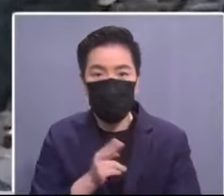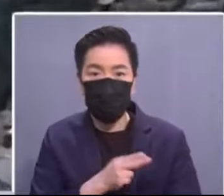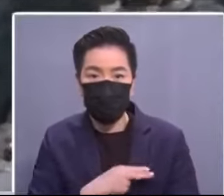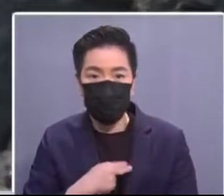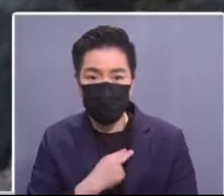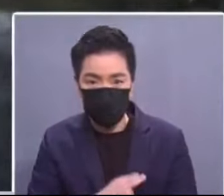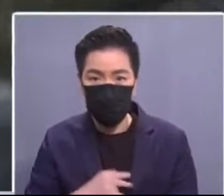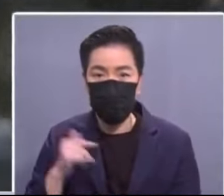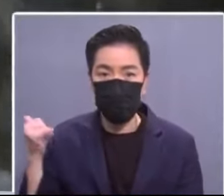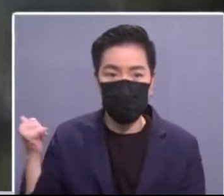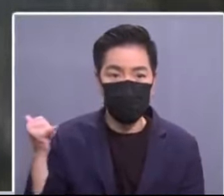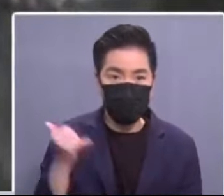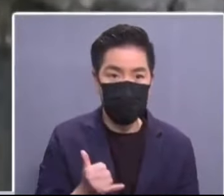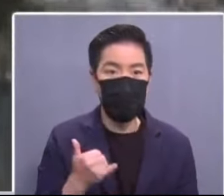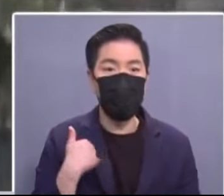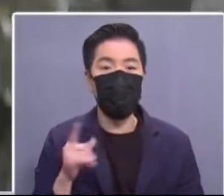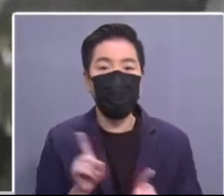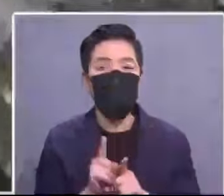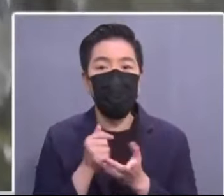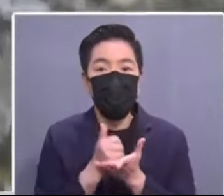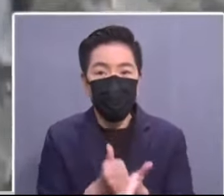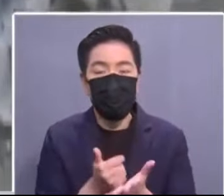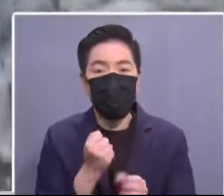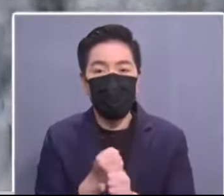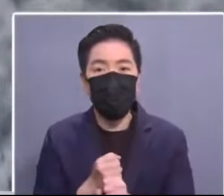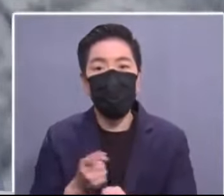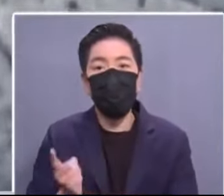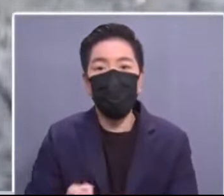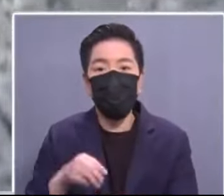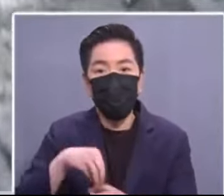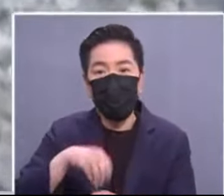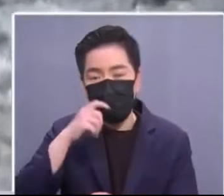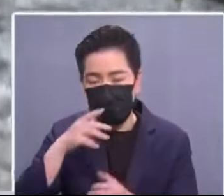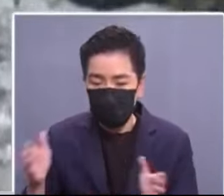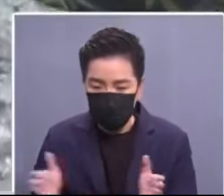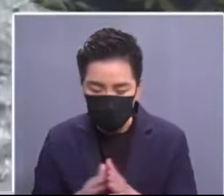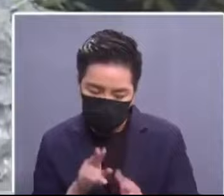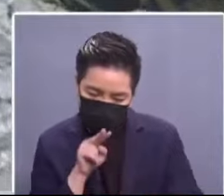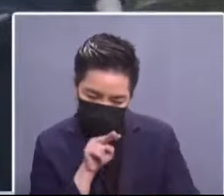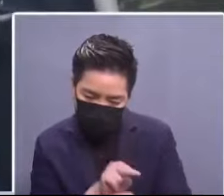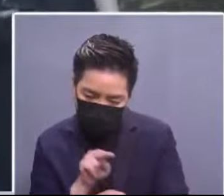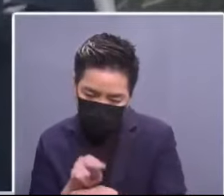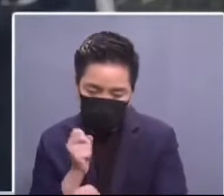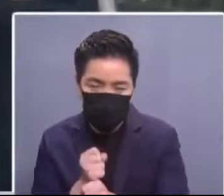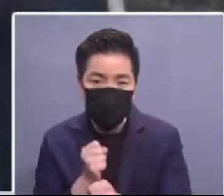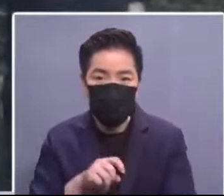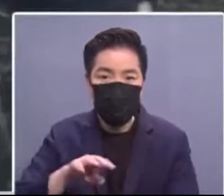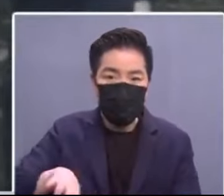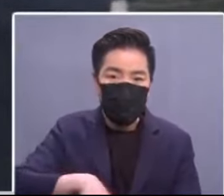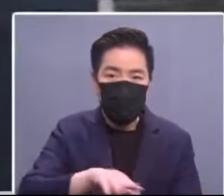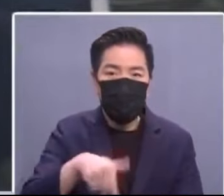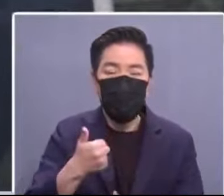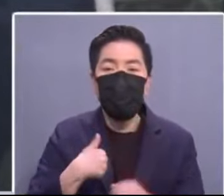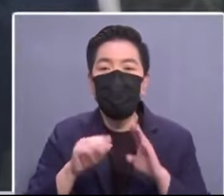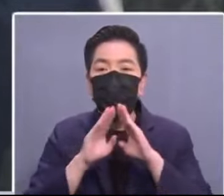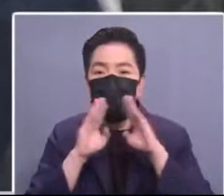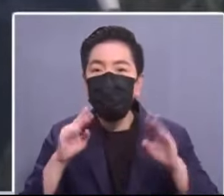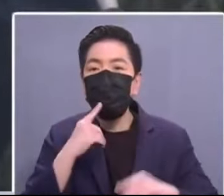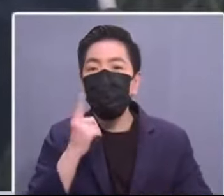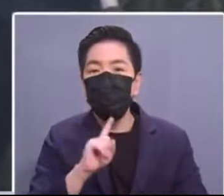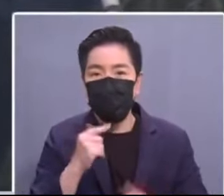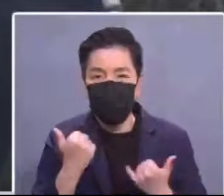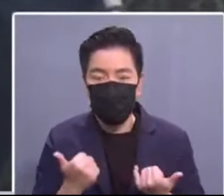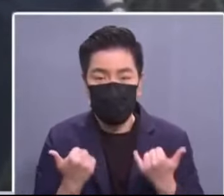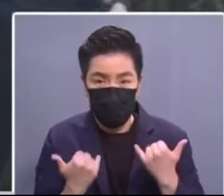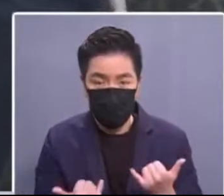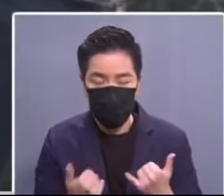ะนายยันเคชเนอร์อันนี้เขาทำงานประจำประเทศไทยอยู่แล้วไปร่วมสังเกตการด้วยก่อนจะเปิดเผยนะคะว่า